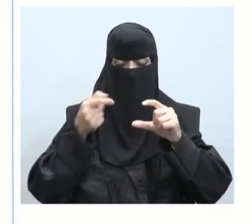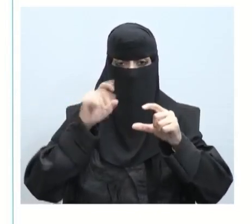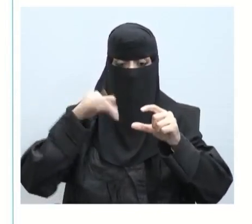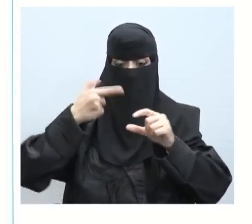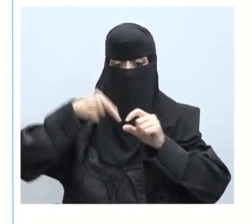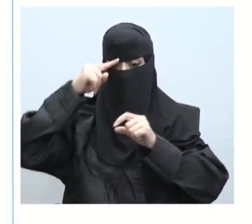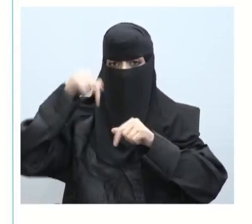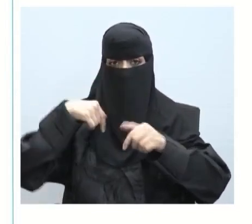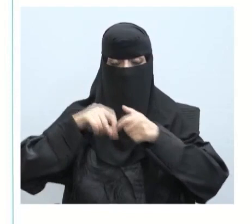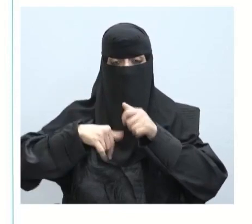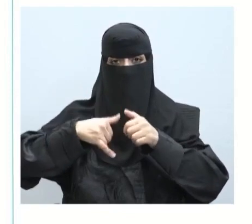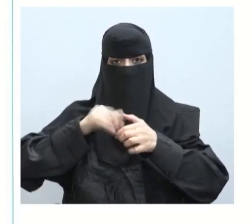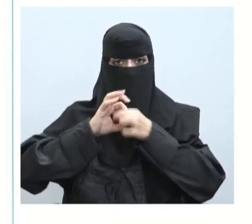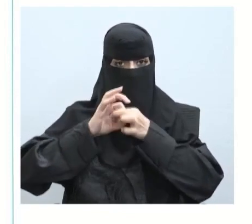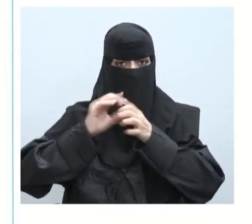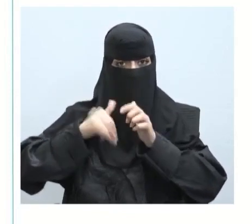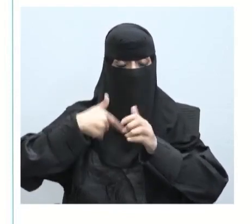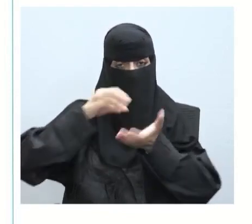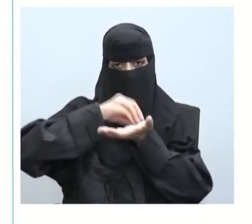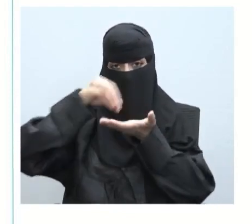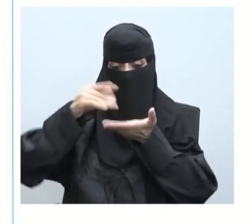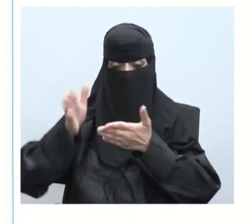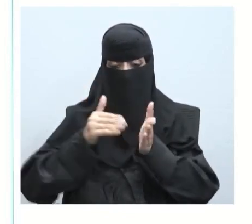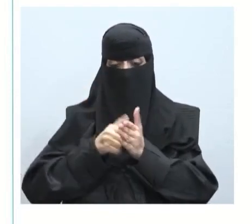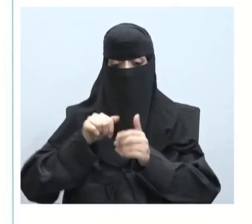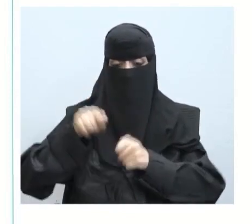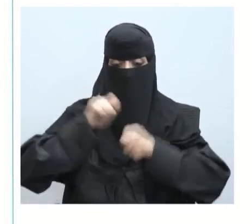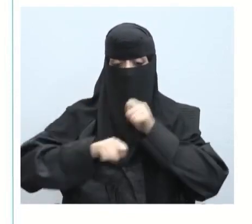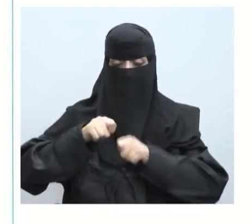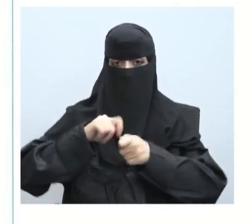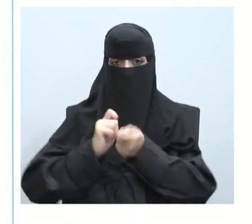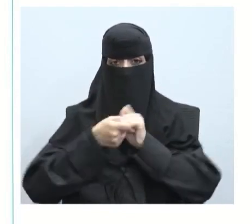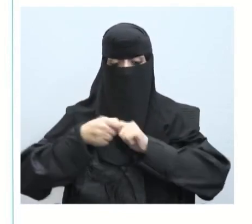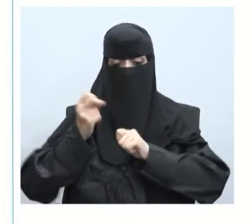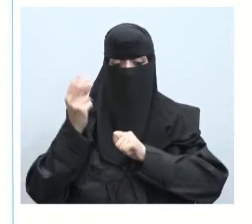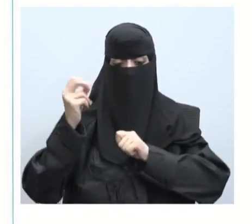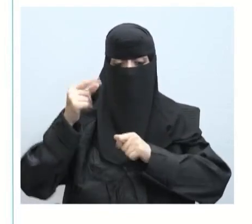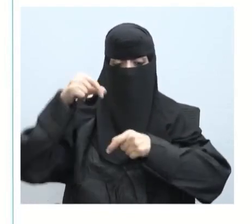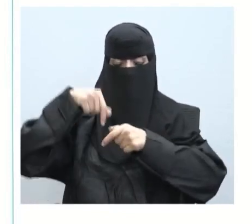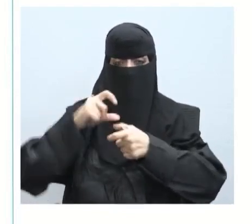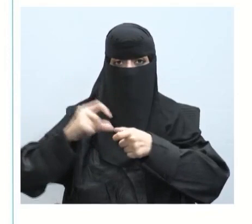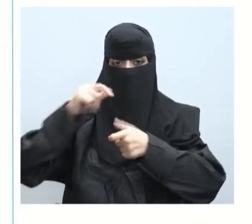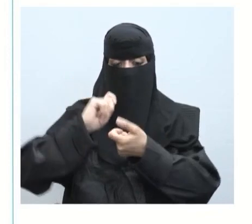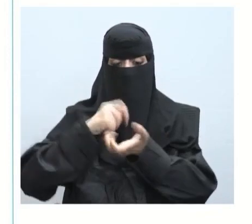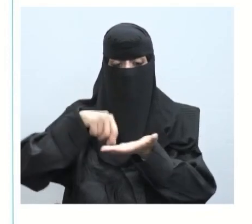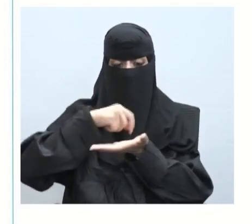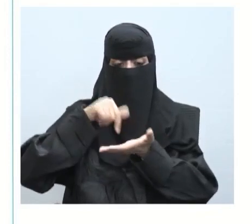الافتراضي للاتصال بالوسيط. أيضاً الفلاج كونكتد سيستخدم كمتغير إشارة في دالة معالج